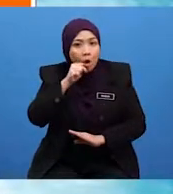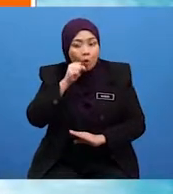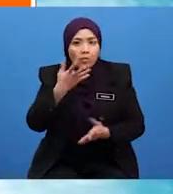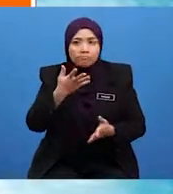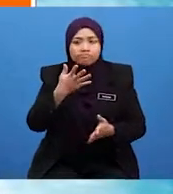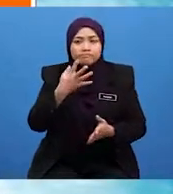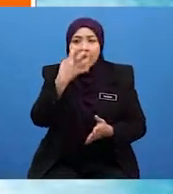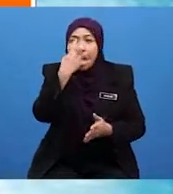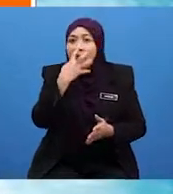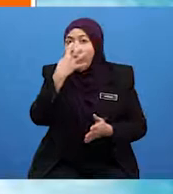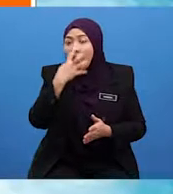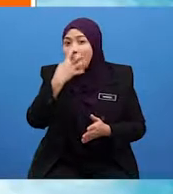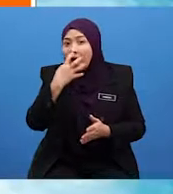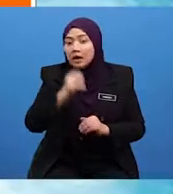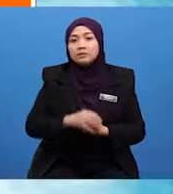nenas,